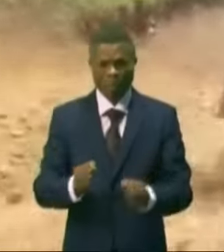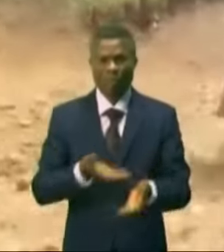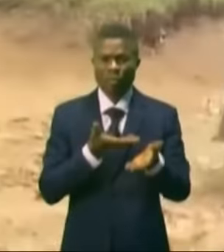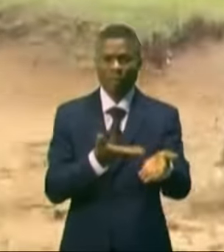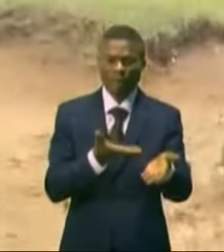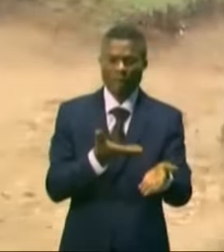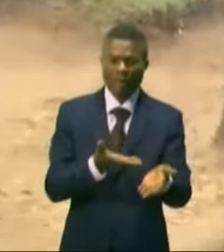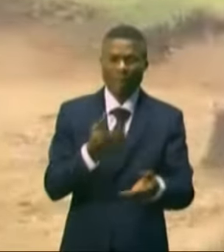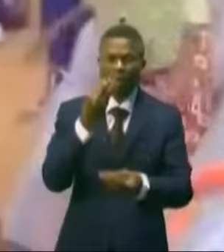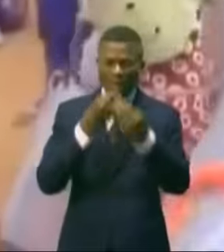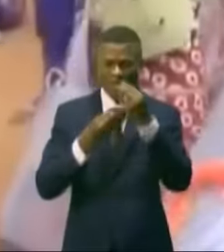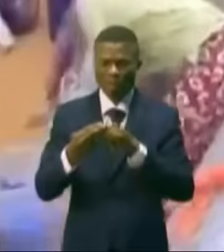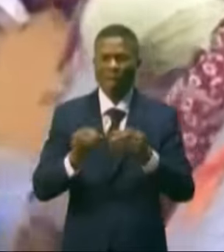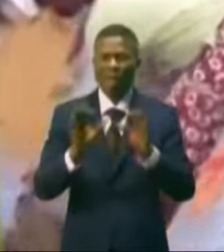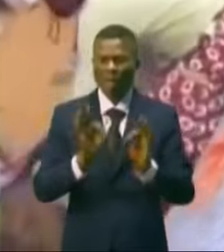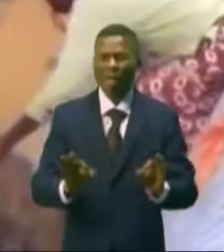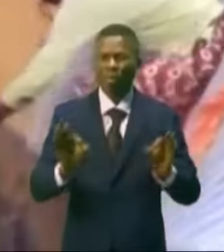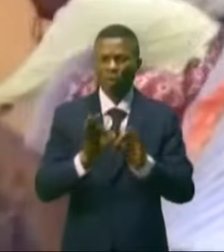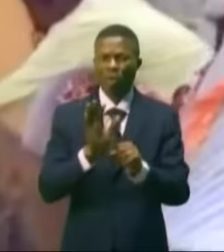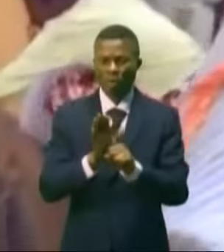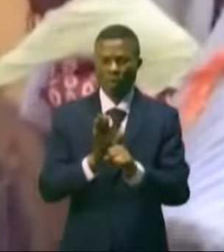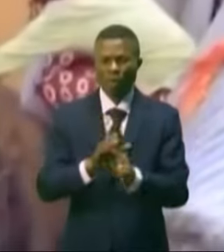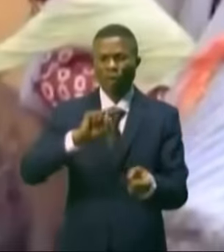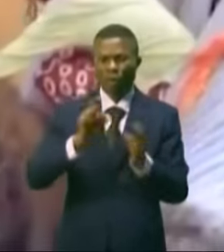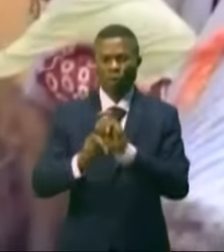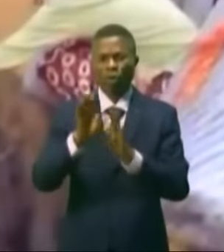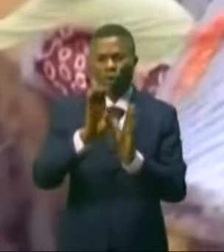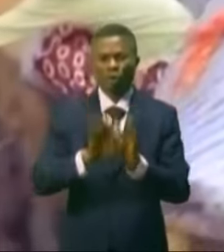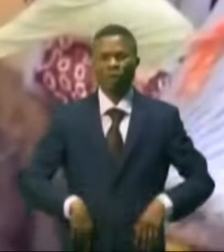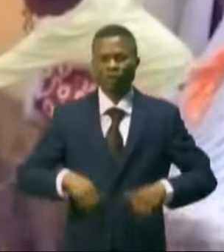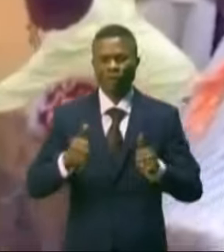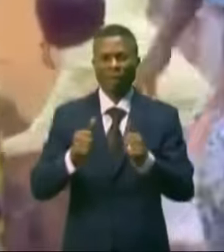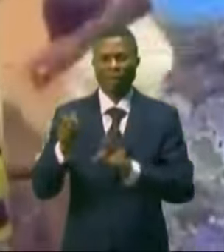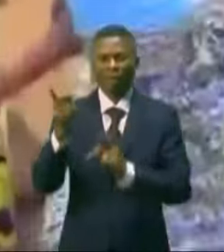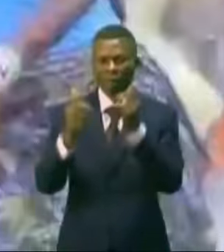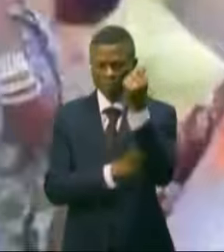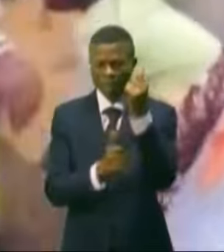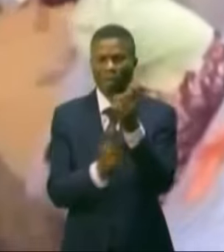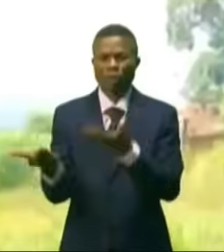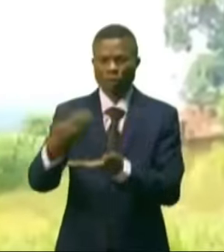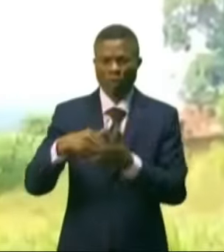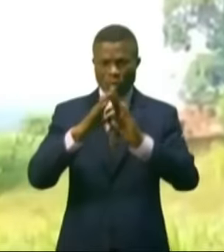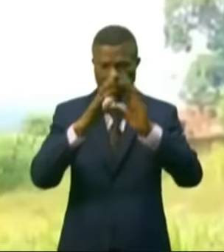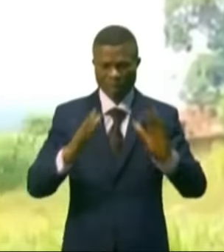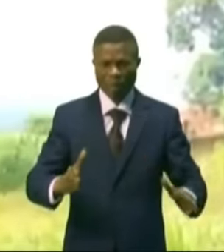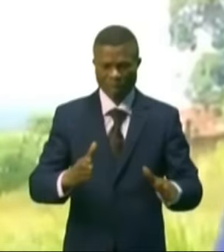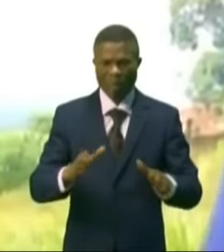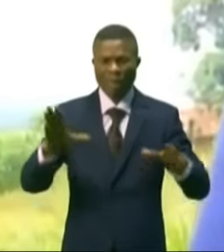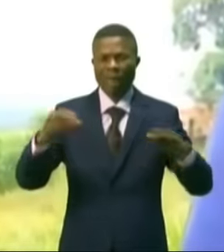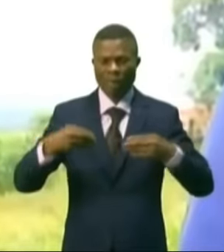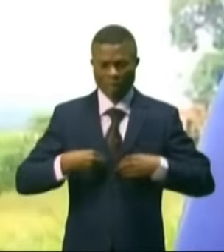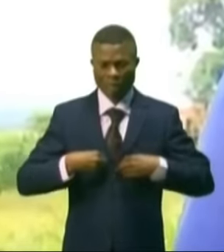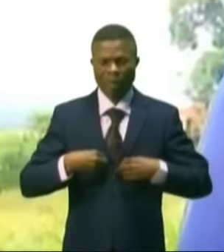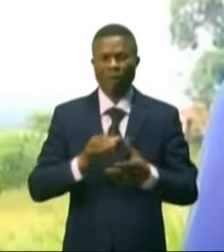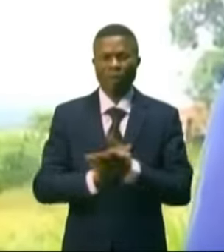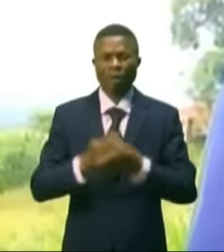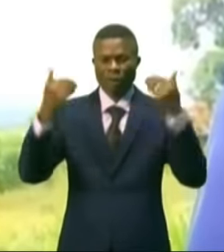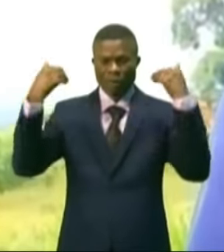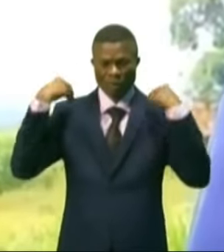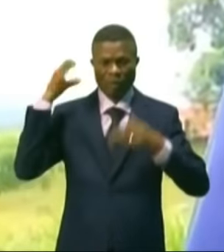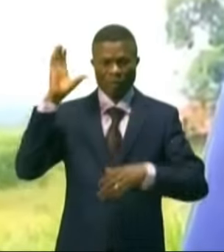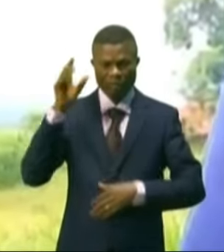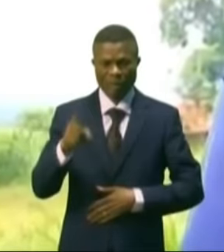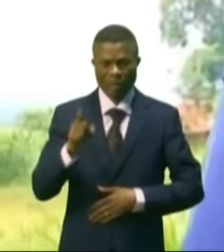humanitaire s'avère nécessaire pour améliorer les conditions de vie des populations, affirme Sa Majesté Biabo